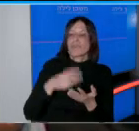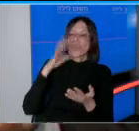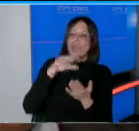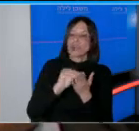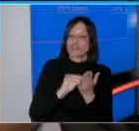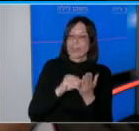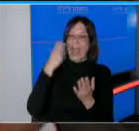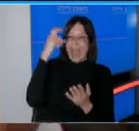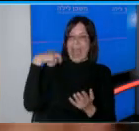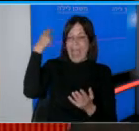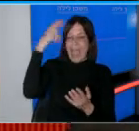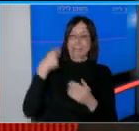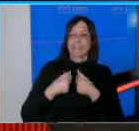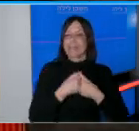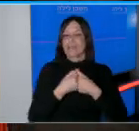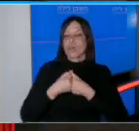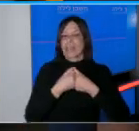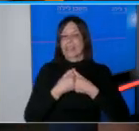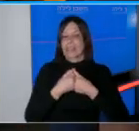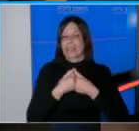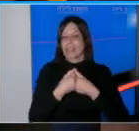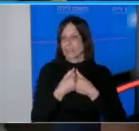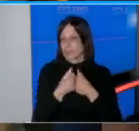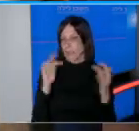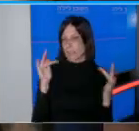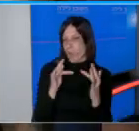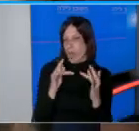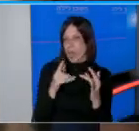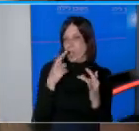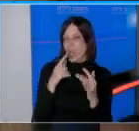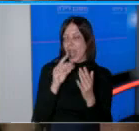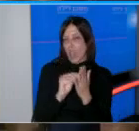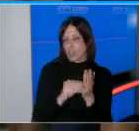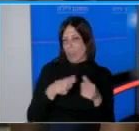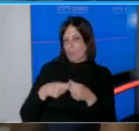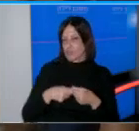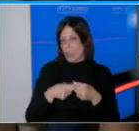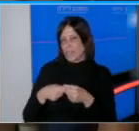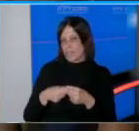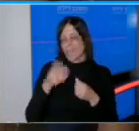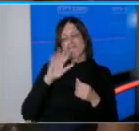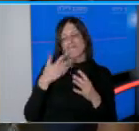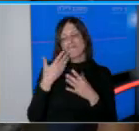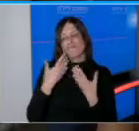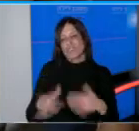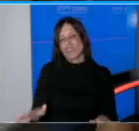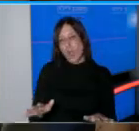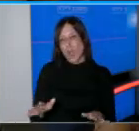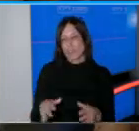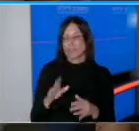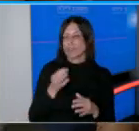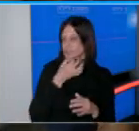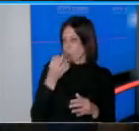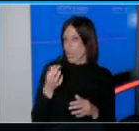רשימה ערבית שתתמודד מול ה... מול השעה המשותפת, למרות הכישלון הצורם... רמזי, ואם